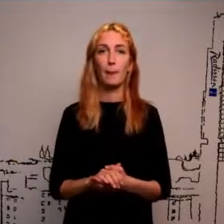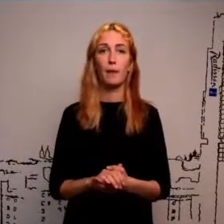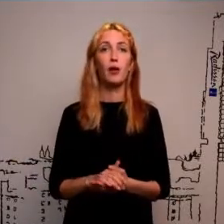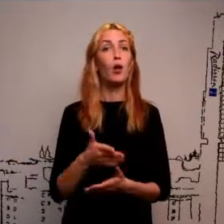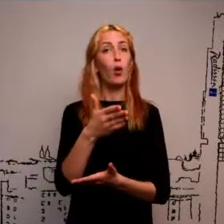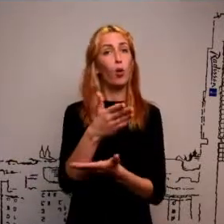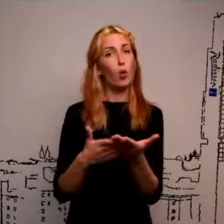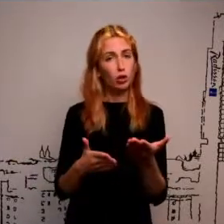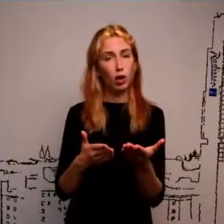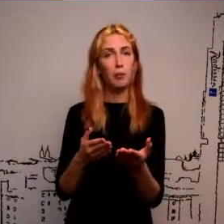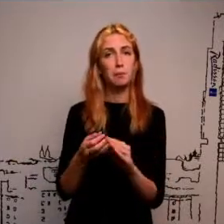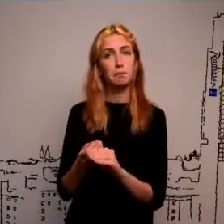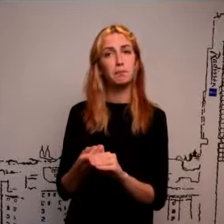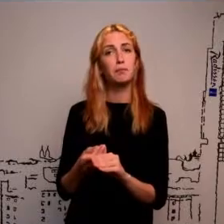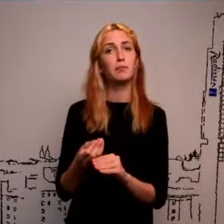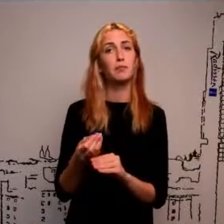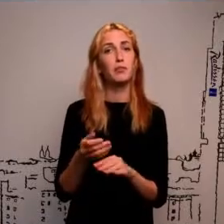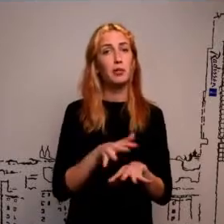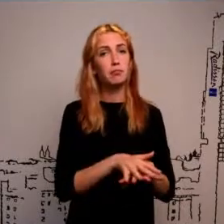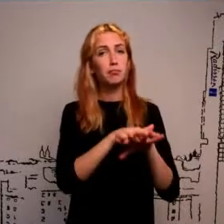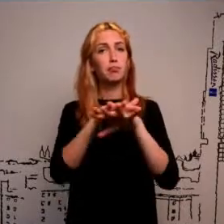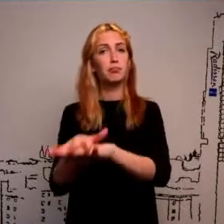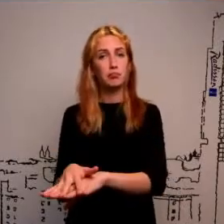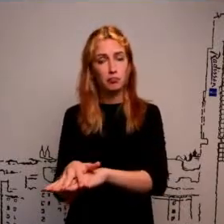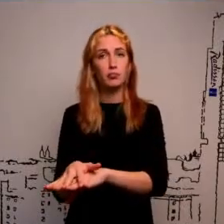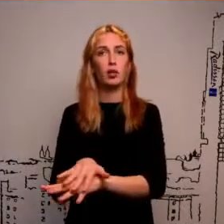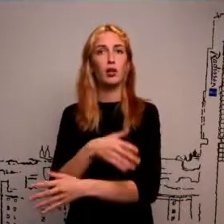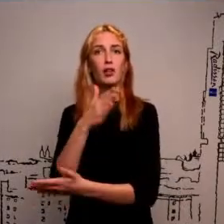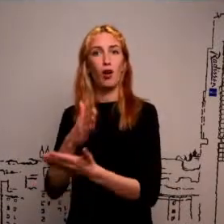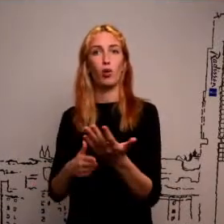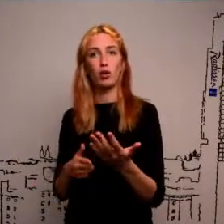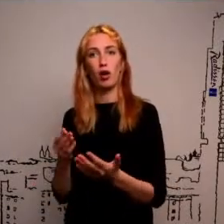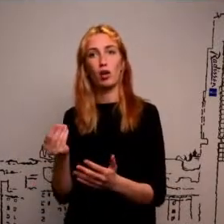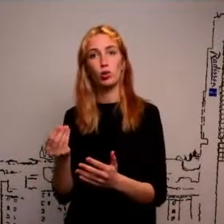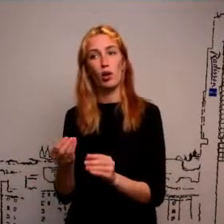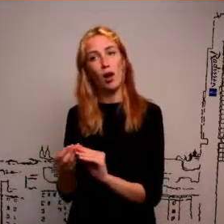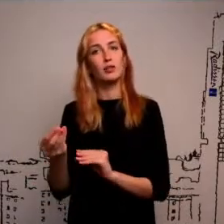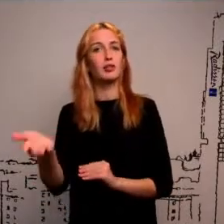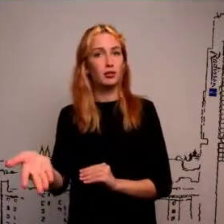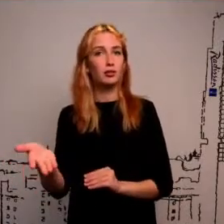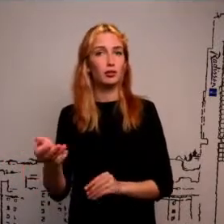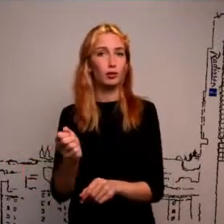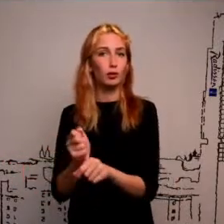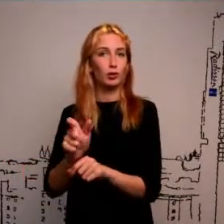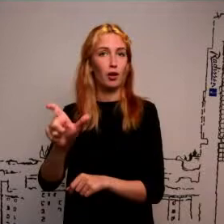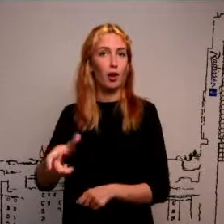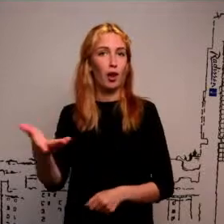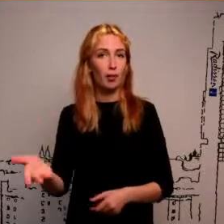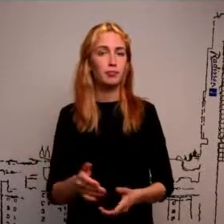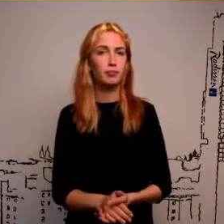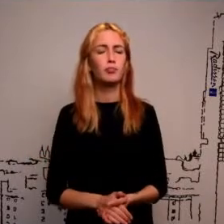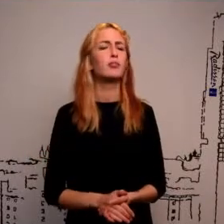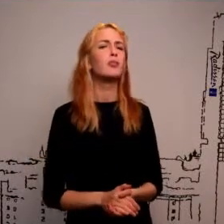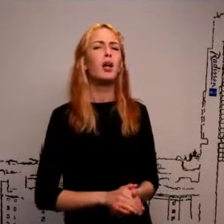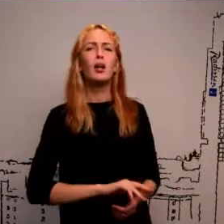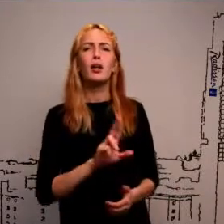osaliselt makstakse siis nii-öelda töötajale panka raha ja osa siis antakse sularahas näiteks. Mm-hmm. Oleme nüüd hästi selged, kes need